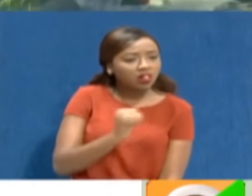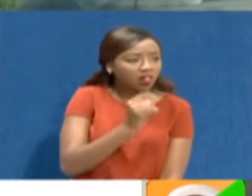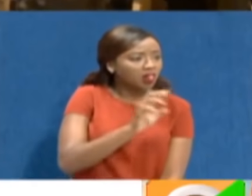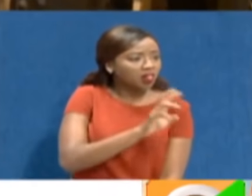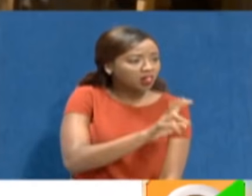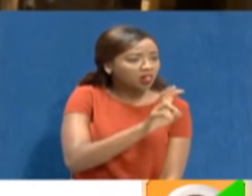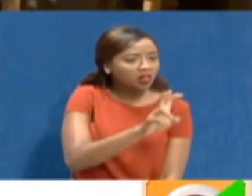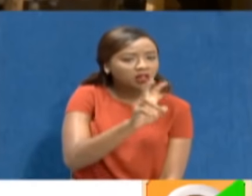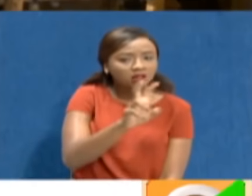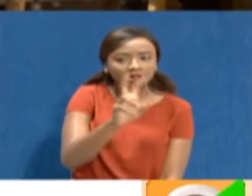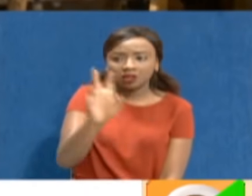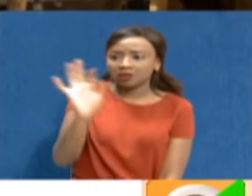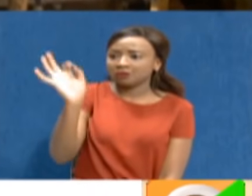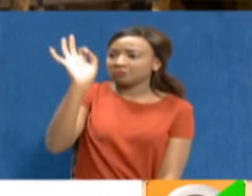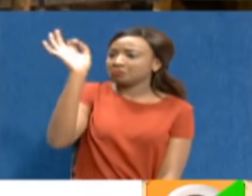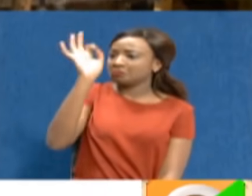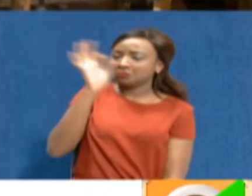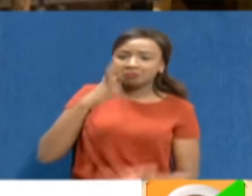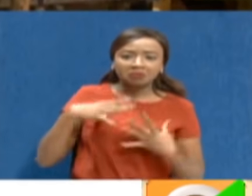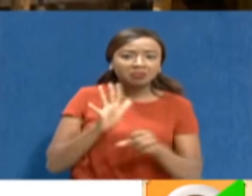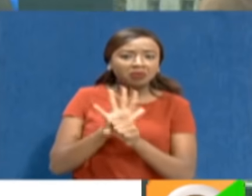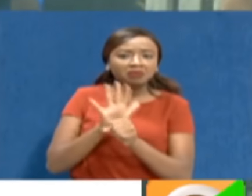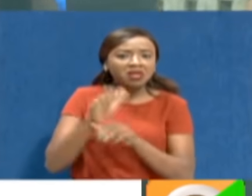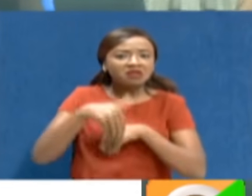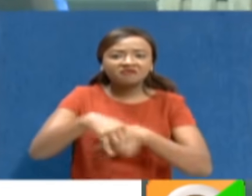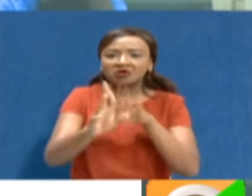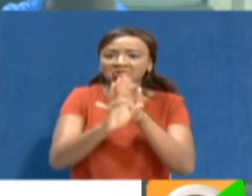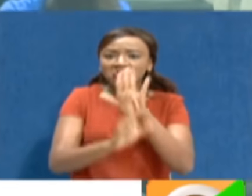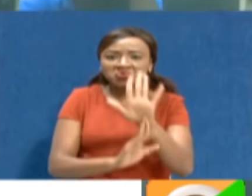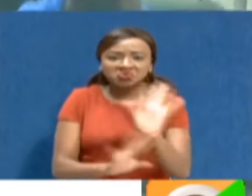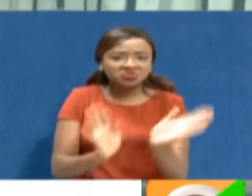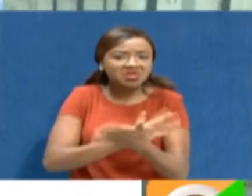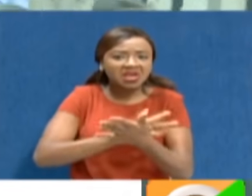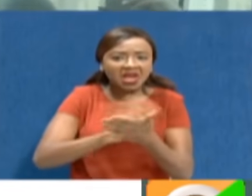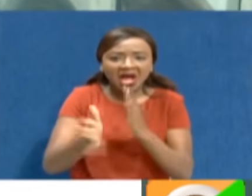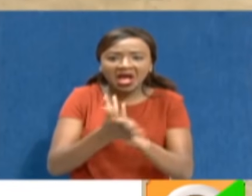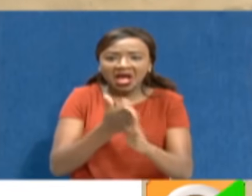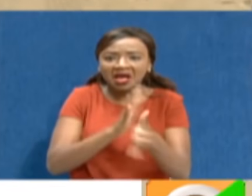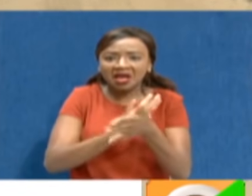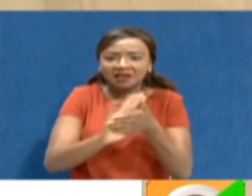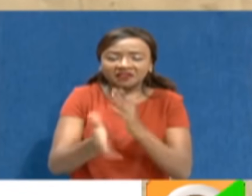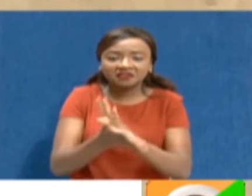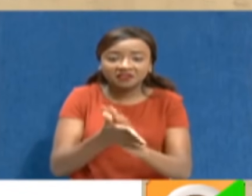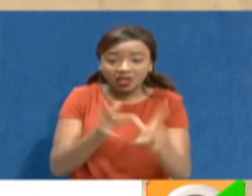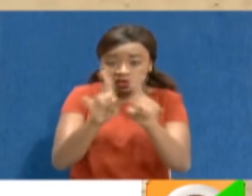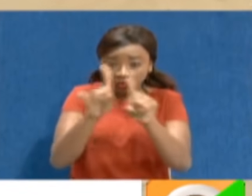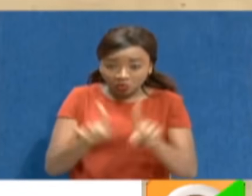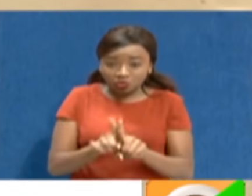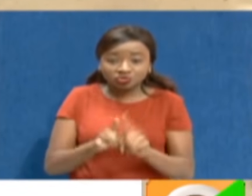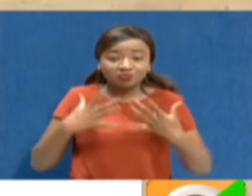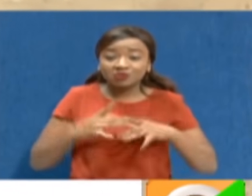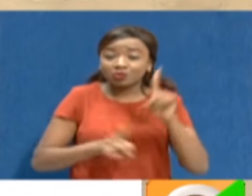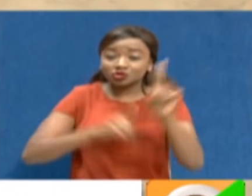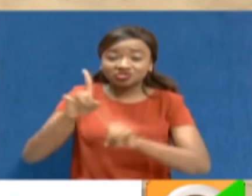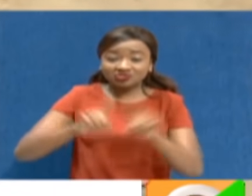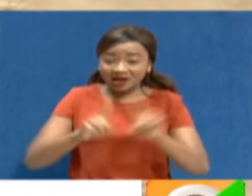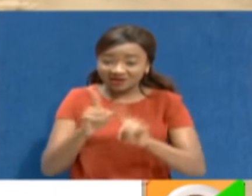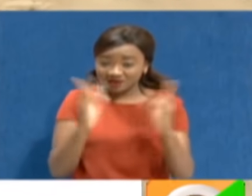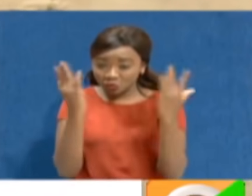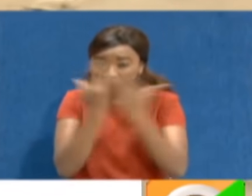leo, wananchi wengi wameonekana kutotilia maanani kanuni za Wizara ya Afya, huku safari za